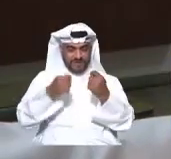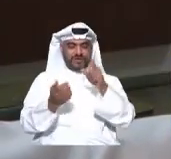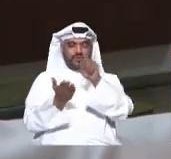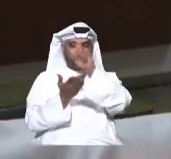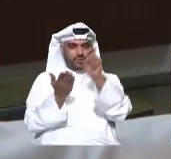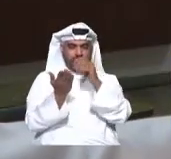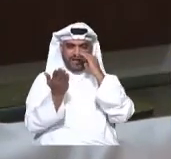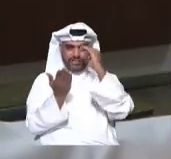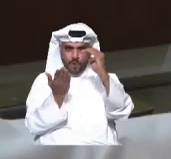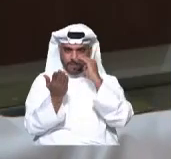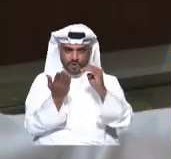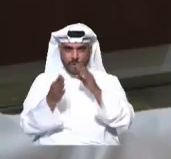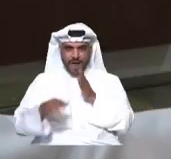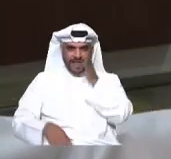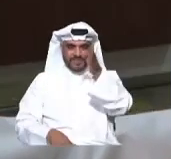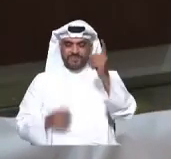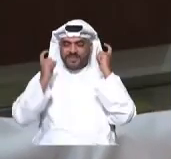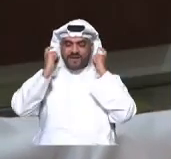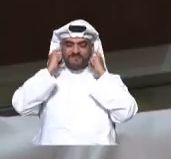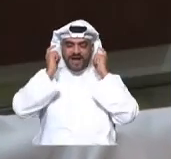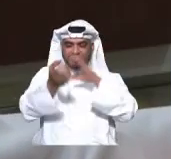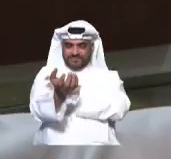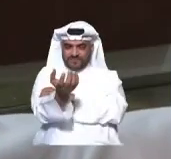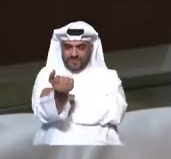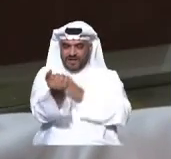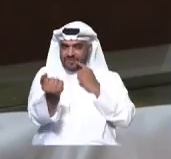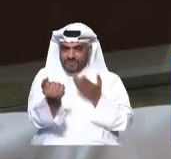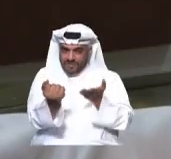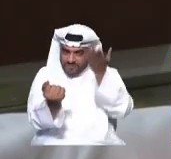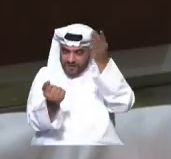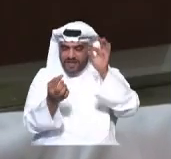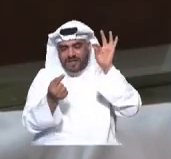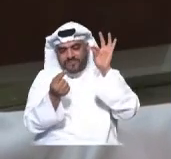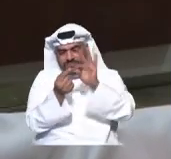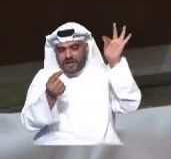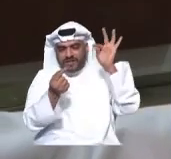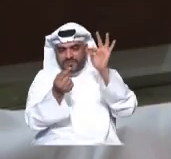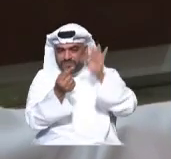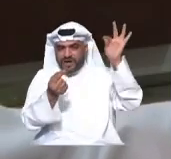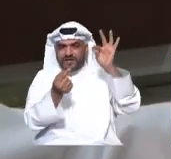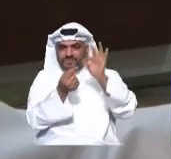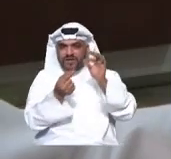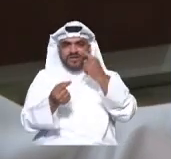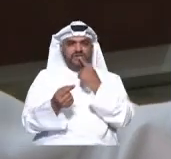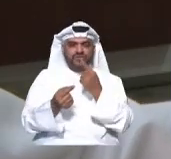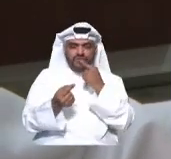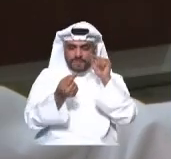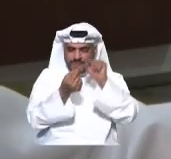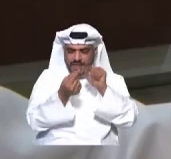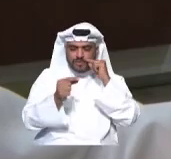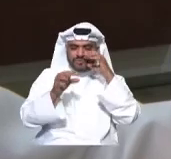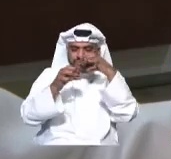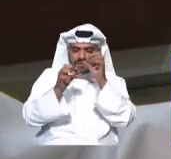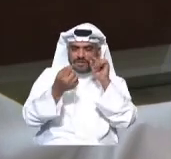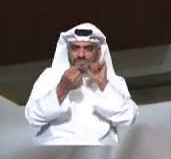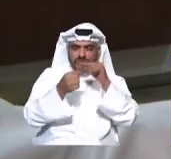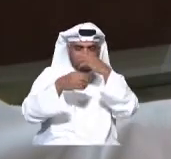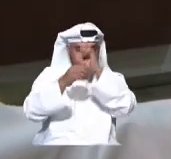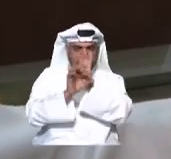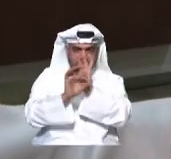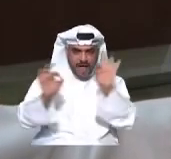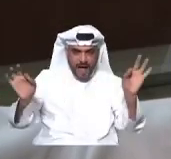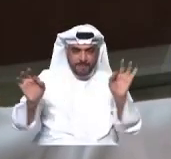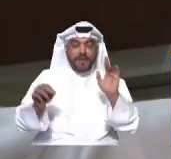الإجابات. يدخل إلى غرفة الفحص، ومن غرفة الفحص الممرض المختص يقوم فحص العلامات الحيوية للمتبرع، يشيك من